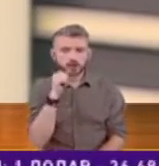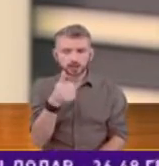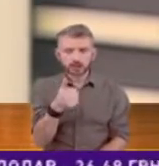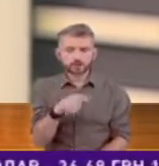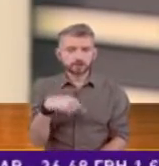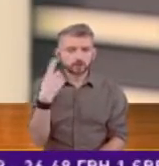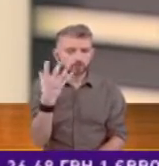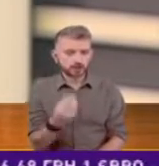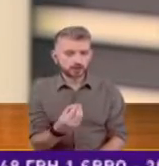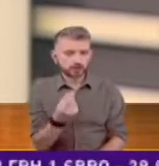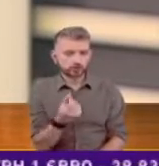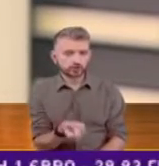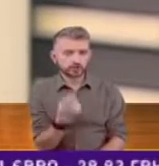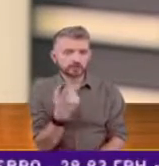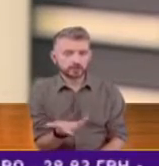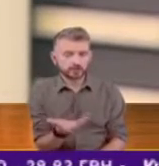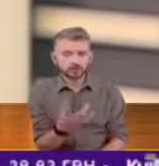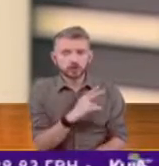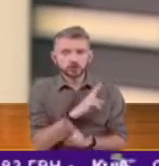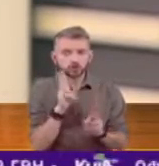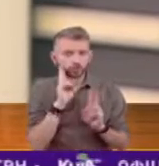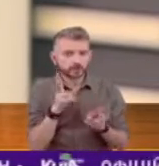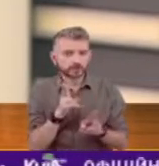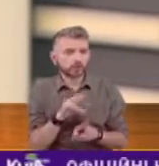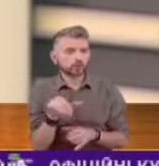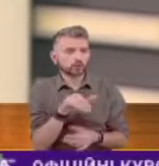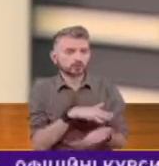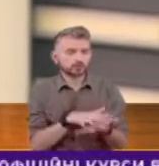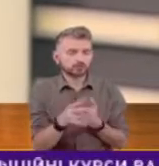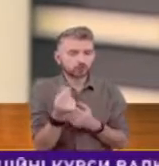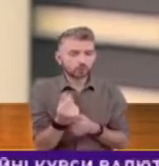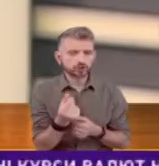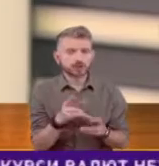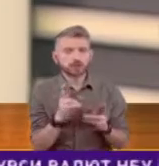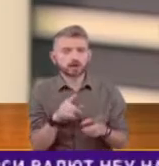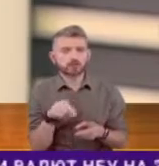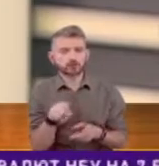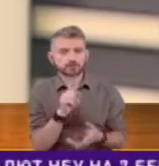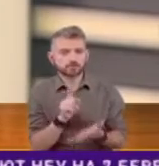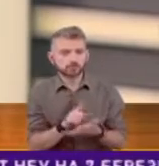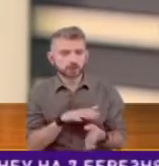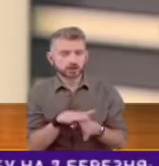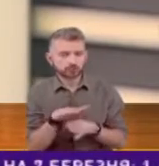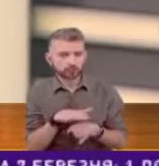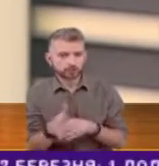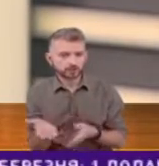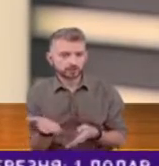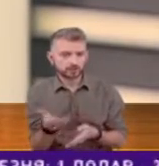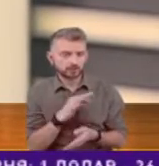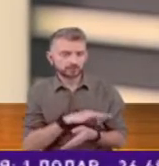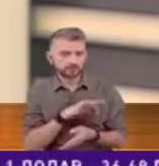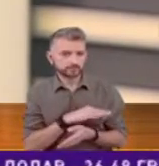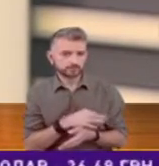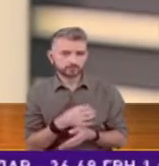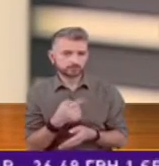на наступний день, може, ці гроші з'явились. Ніхто не знає, ні куди пішли кошти, ні яким чином вони мають реалізовуватись. Як на мене, це,